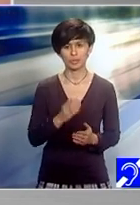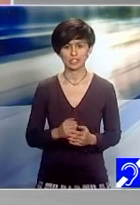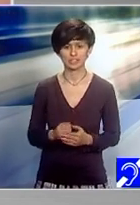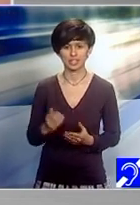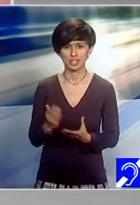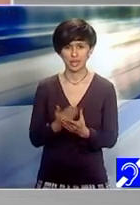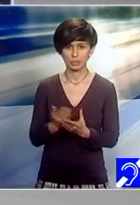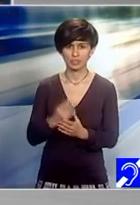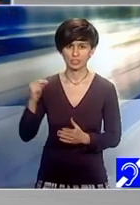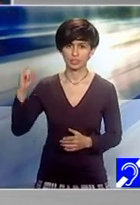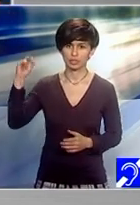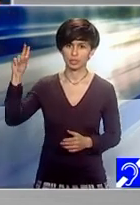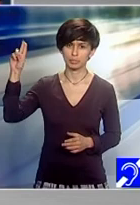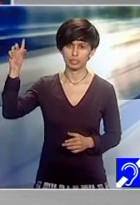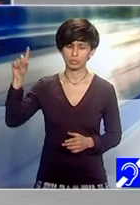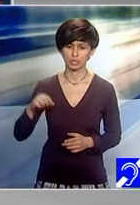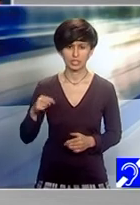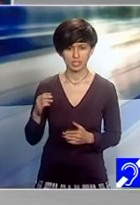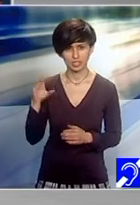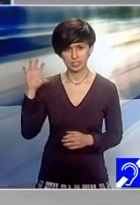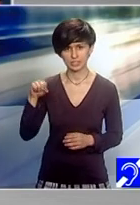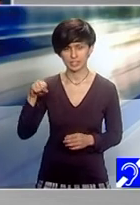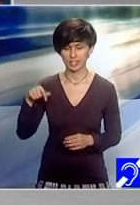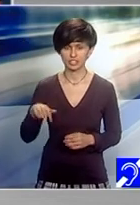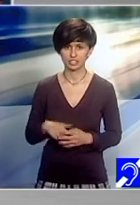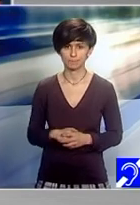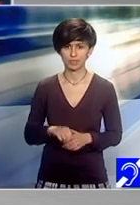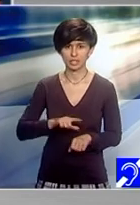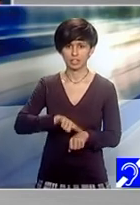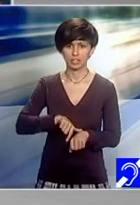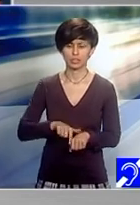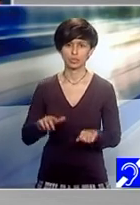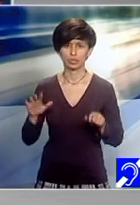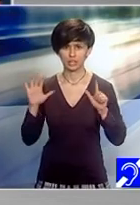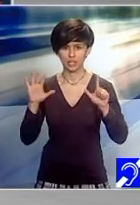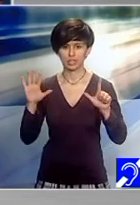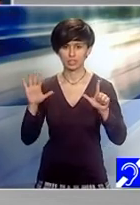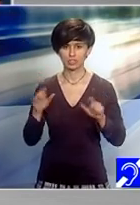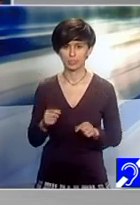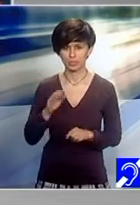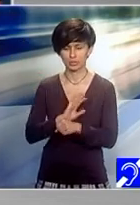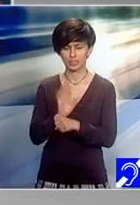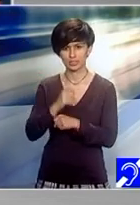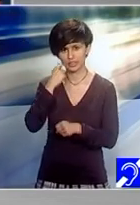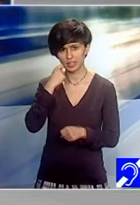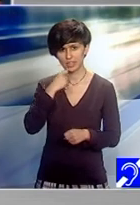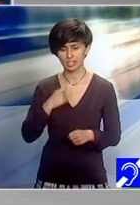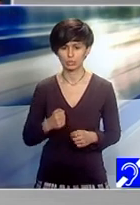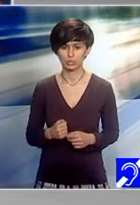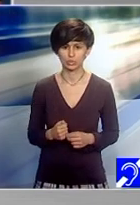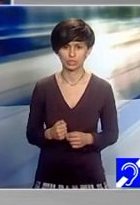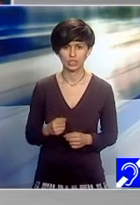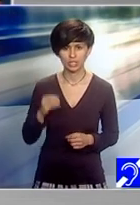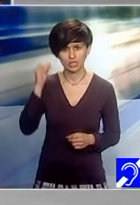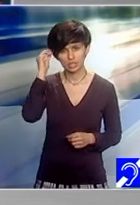această seară. De la ora 19 pe TVR Cluj și 22 pe TVR3, In